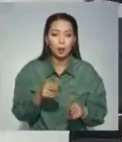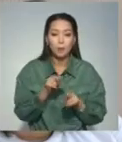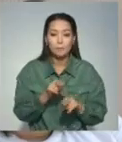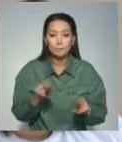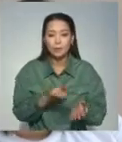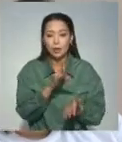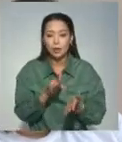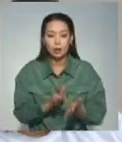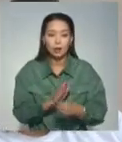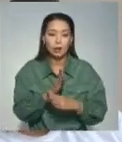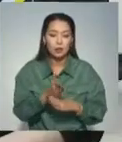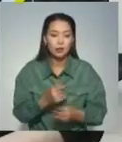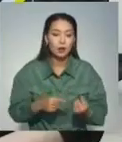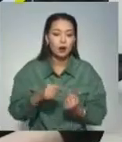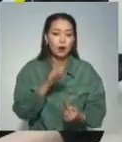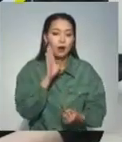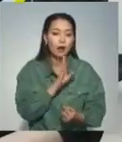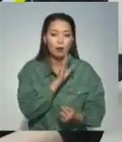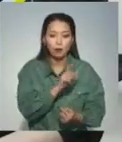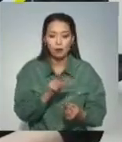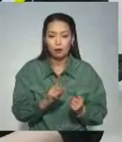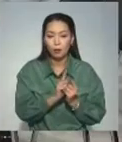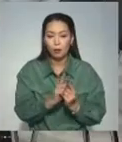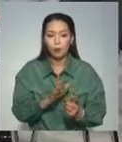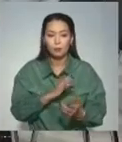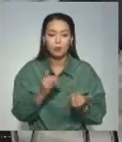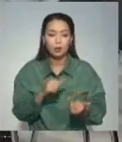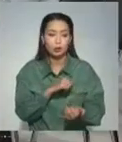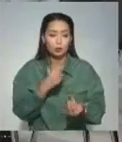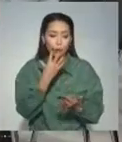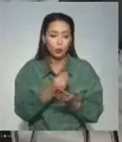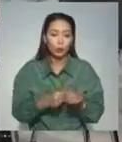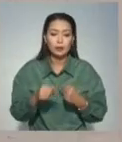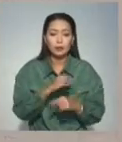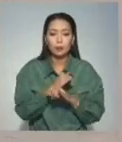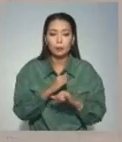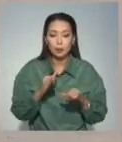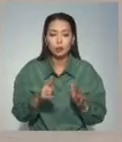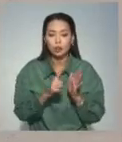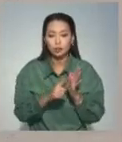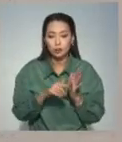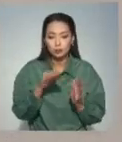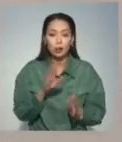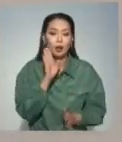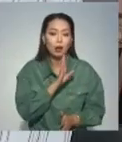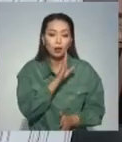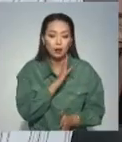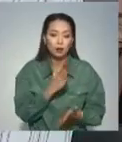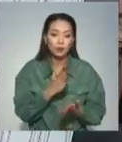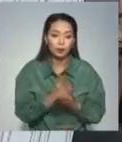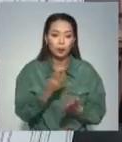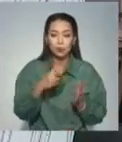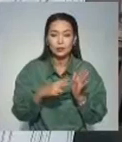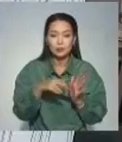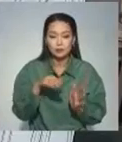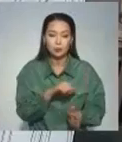Петропавл қаласына барып, кәсіпкер әйелдермен кездесті. Қазір өңірде өз бизнесін дамытып отырған 70 мыңға жуық әйел бар. 38 мыңнан